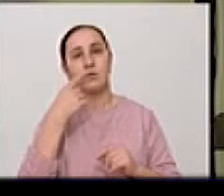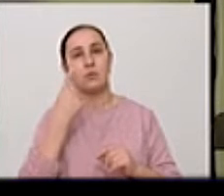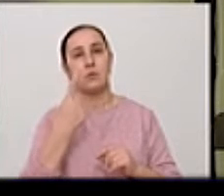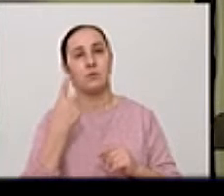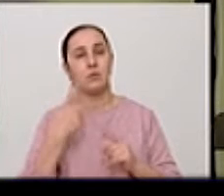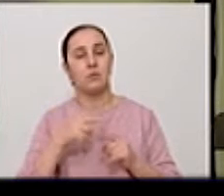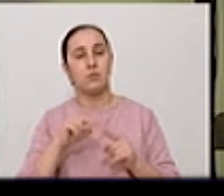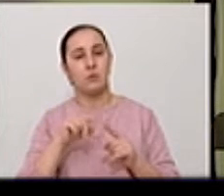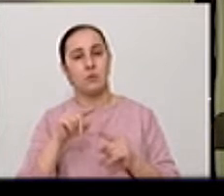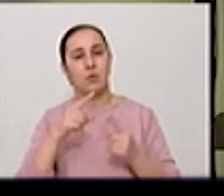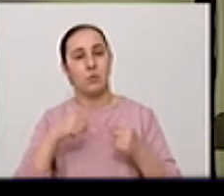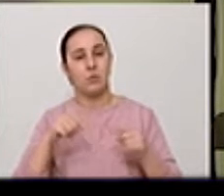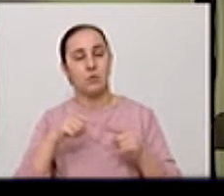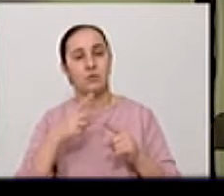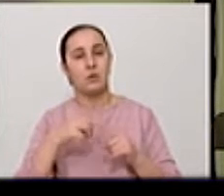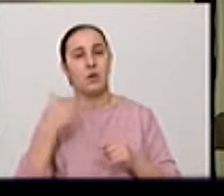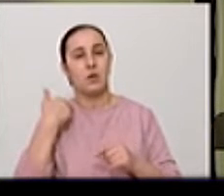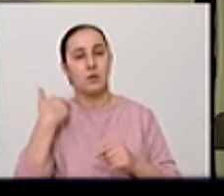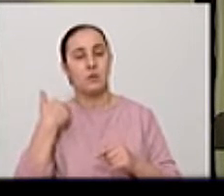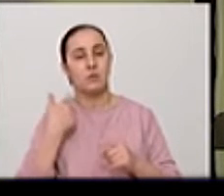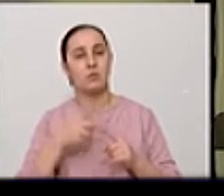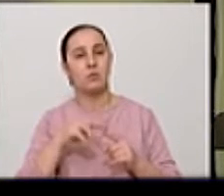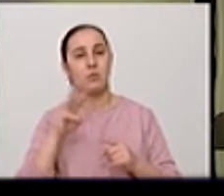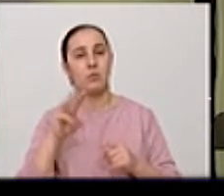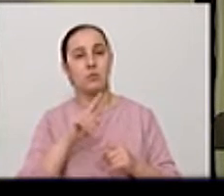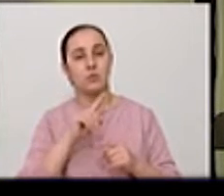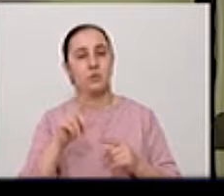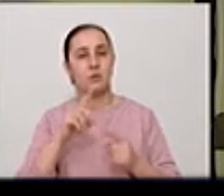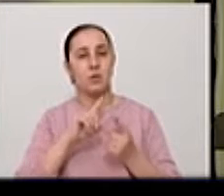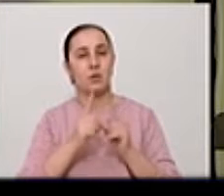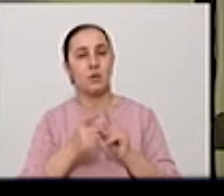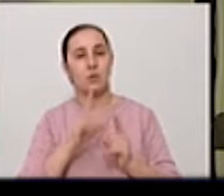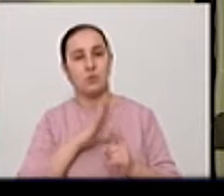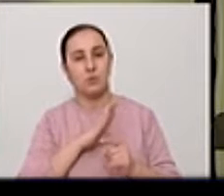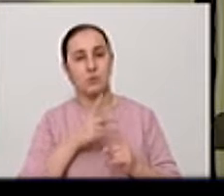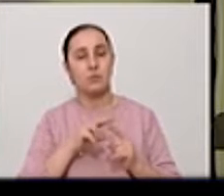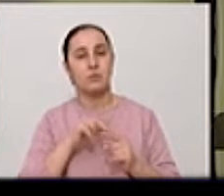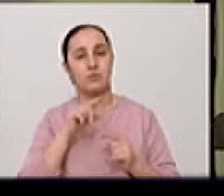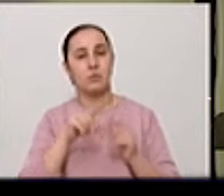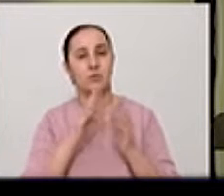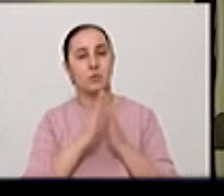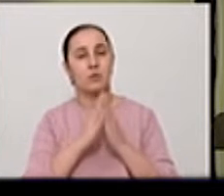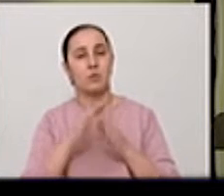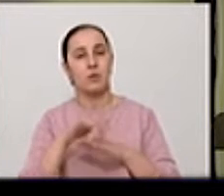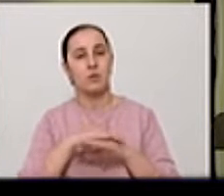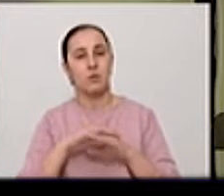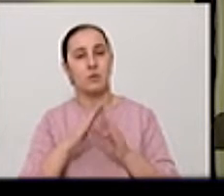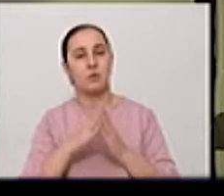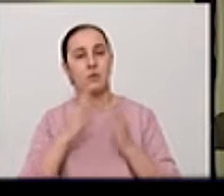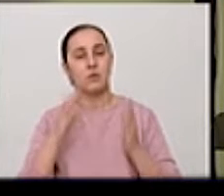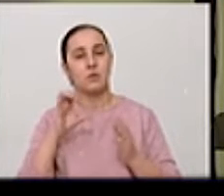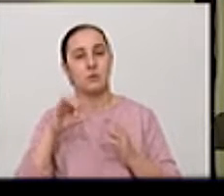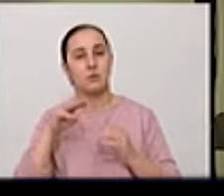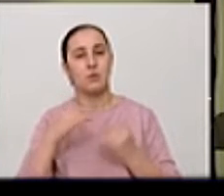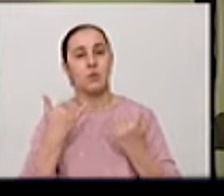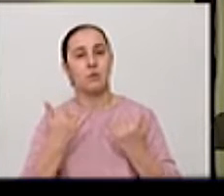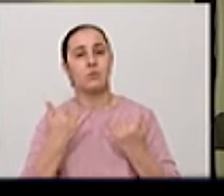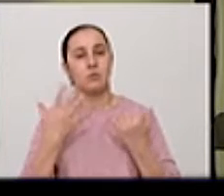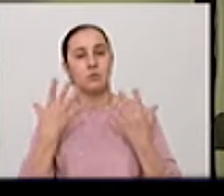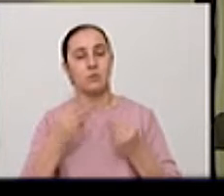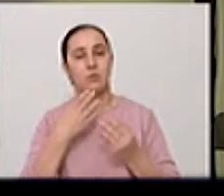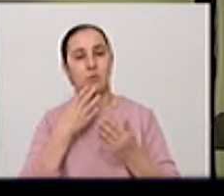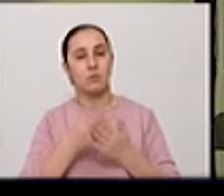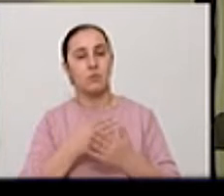bittadan ana shunday obyektlar allaqachon muzeyga aylantirib yuborilgan bo'lsa, kitob xalqaro kenglik stansiyasi hozirgi kunda ham